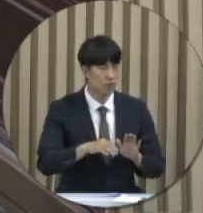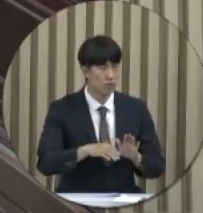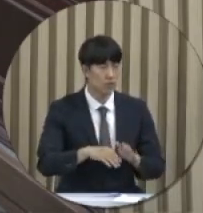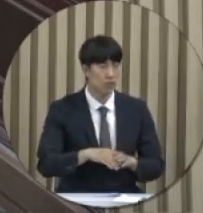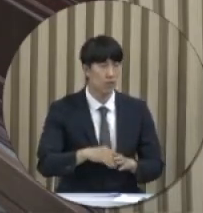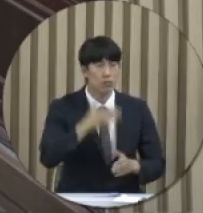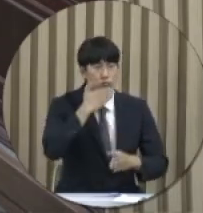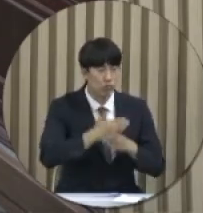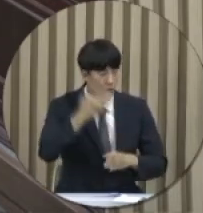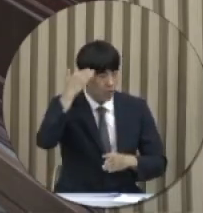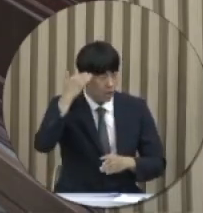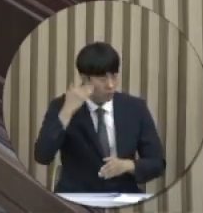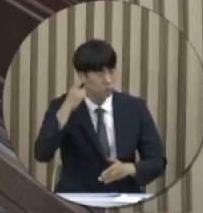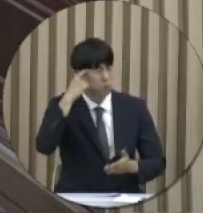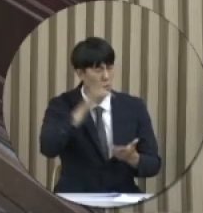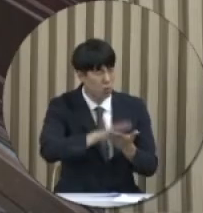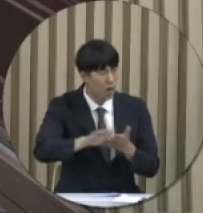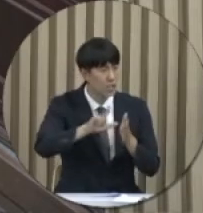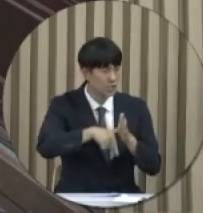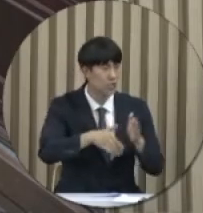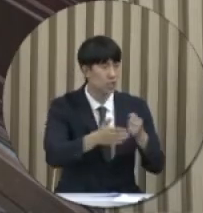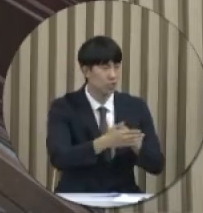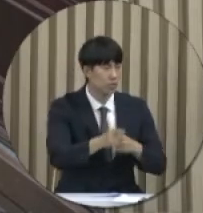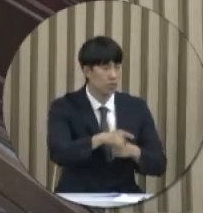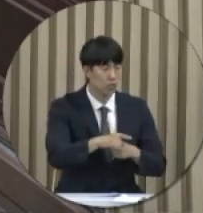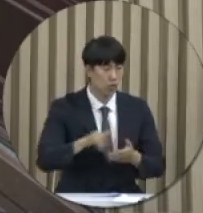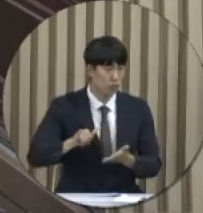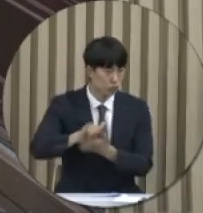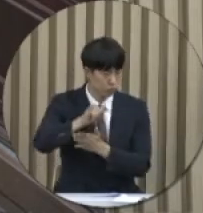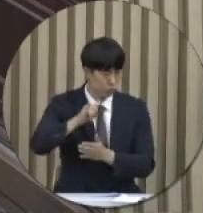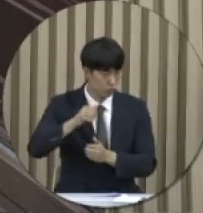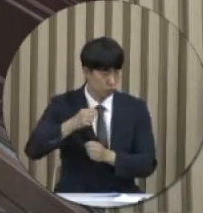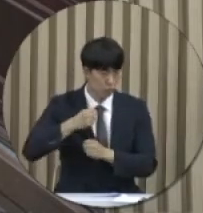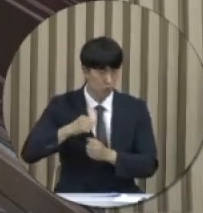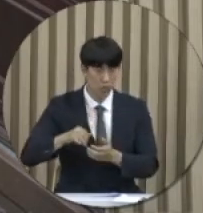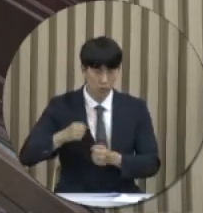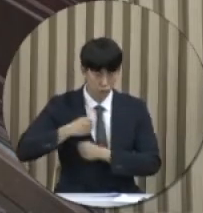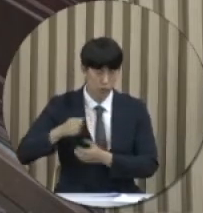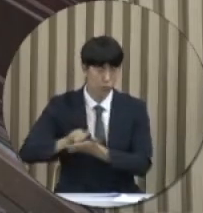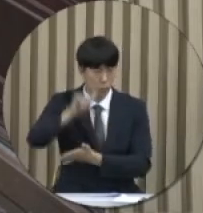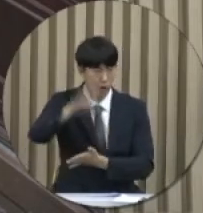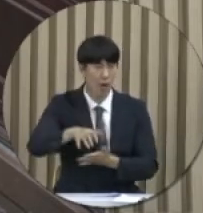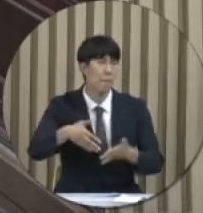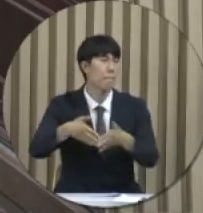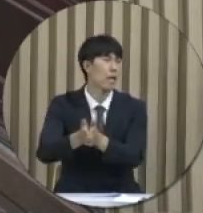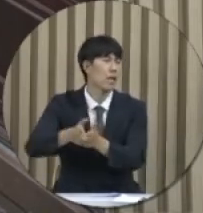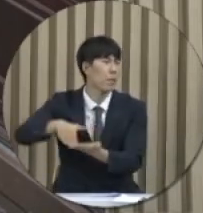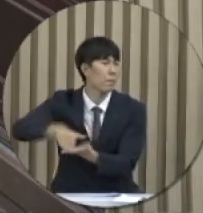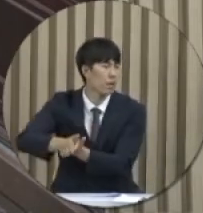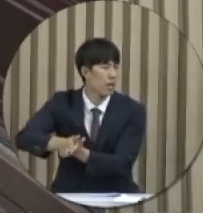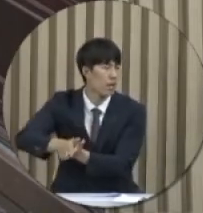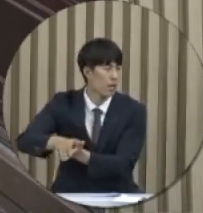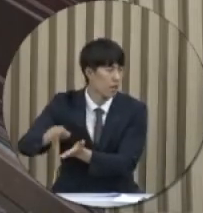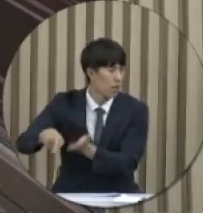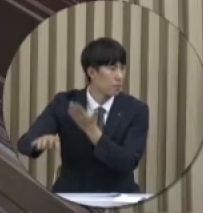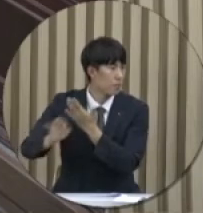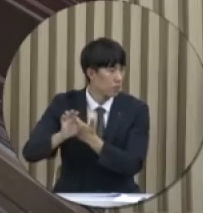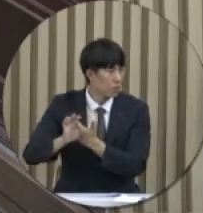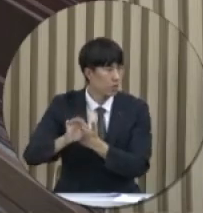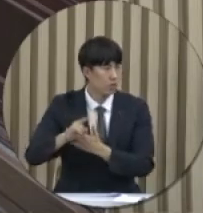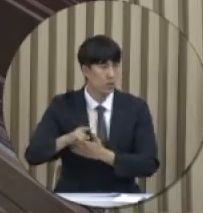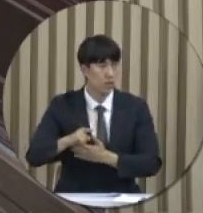협력 시대이고 있기 때문에. 이 군공항을 차라리 없애버리자. 뭐 예를 들면 그러면